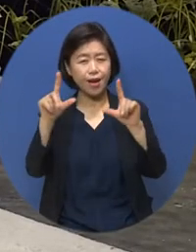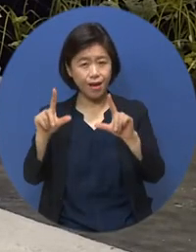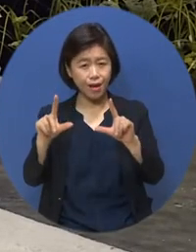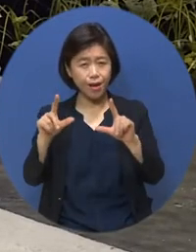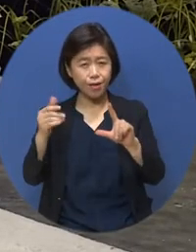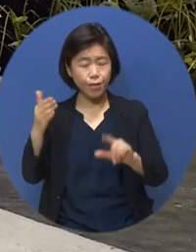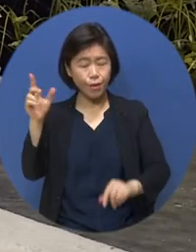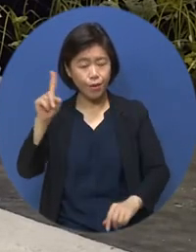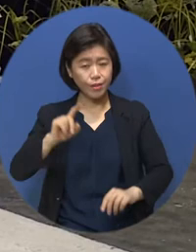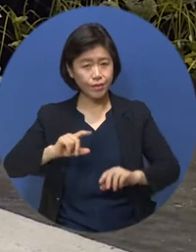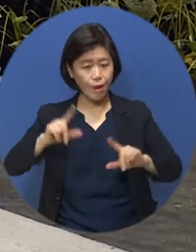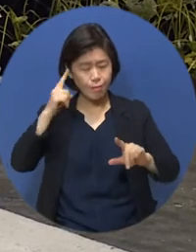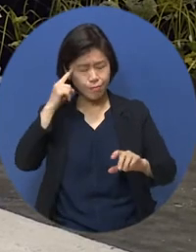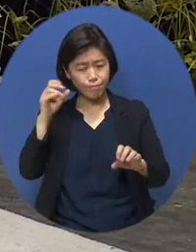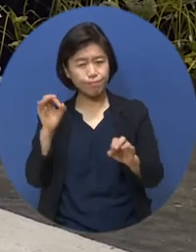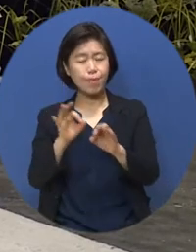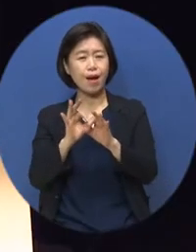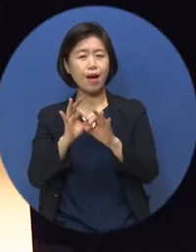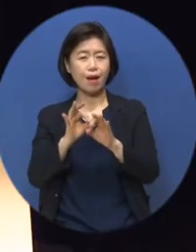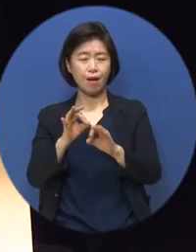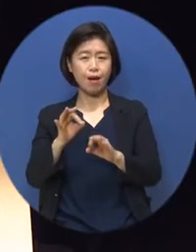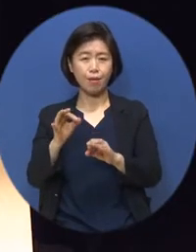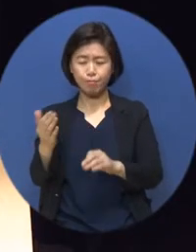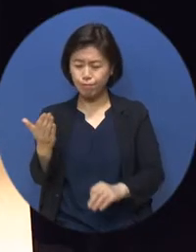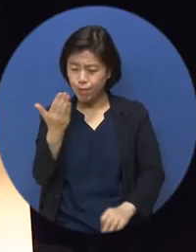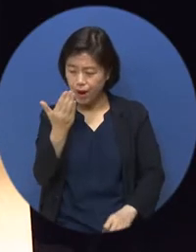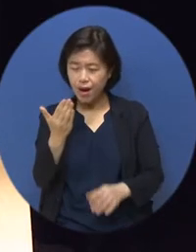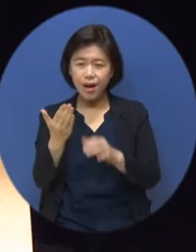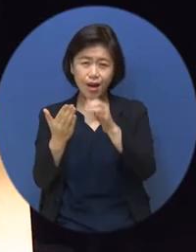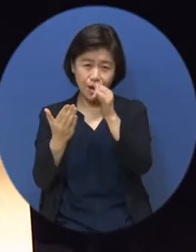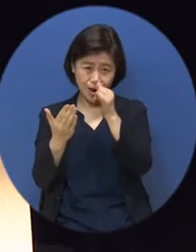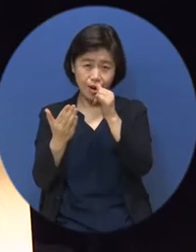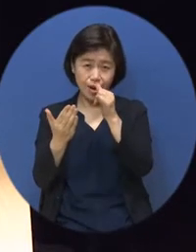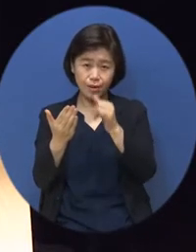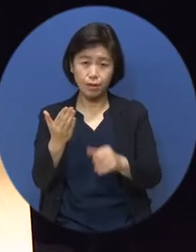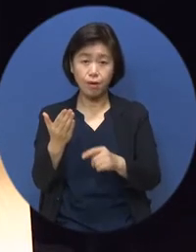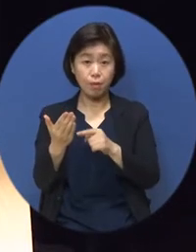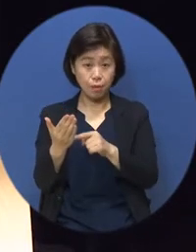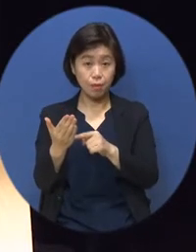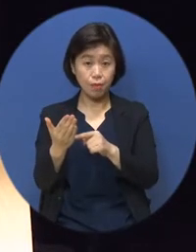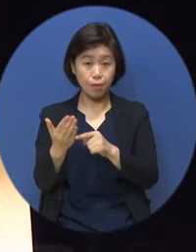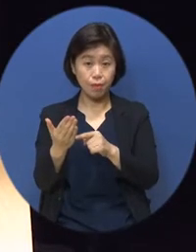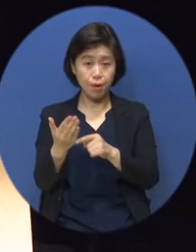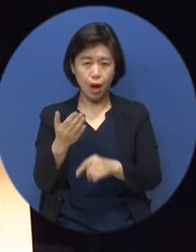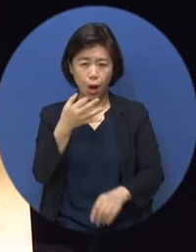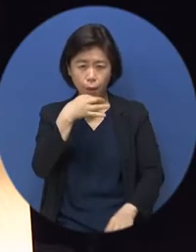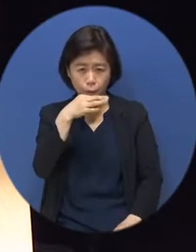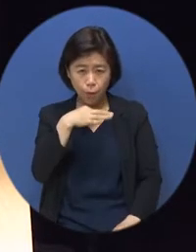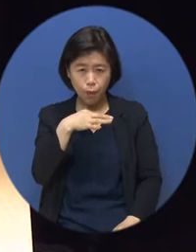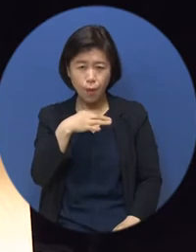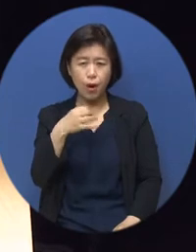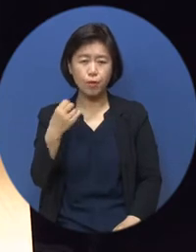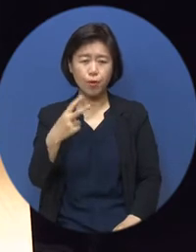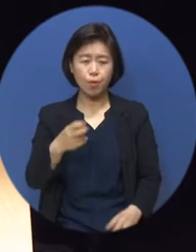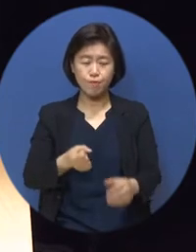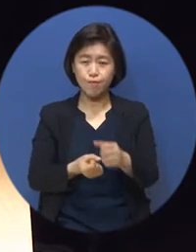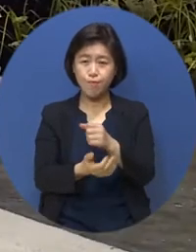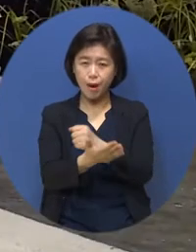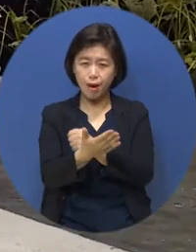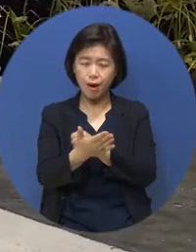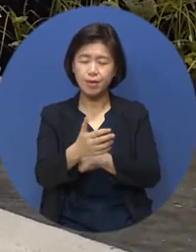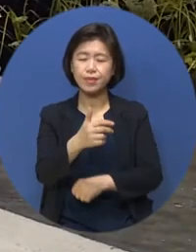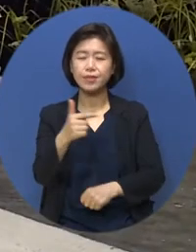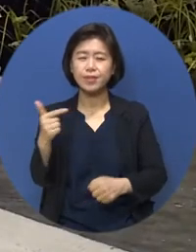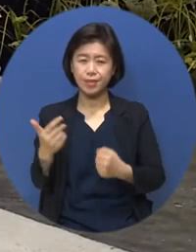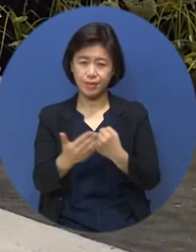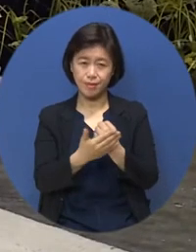무심결 떠오르는 작품이 있습니다. 이런 작품은 효용성과 영향력이 남다르기 때문입니다.